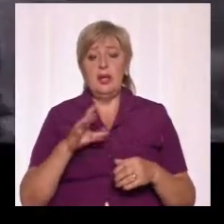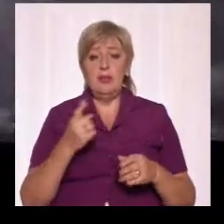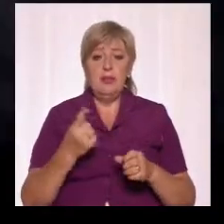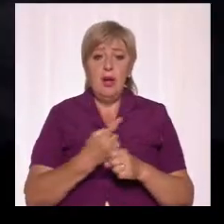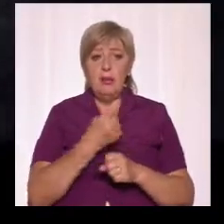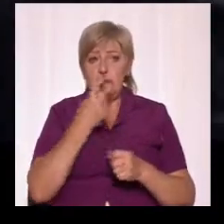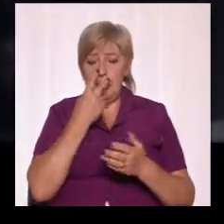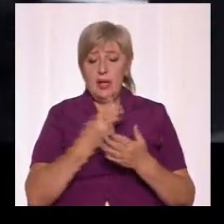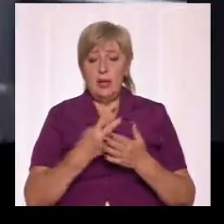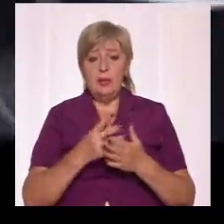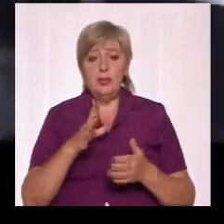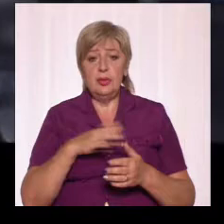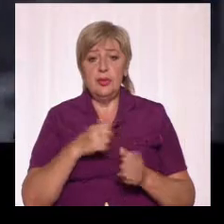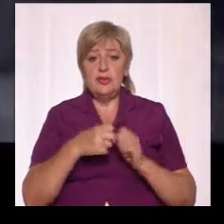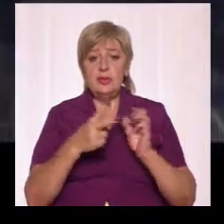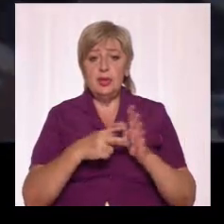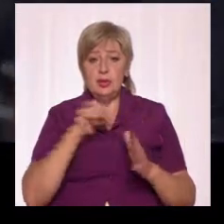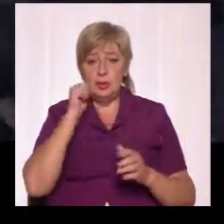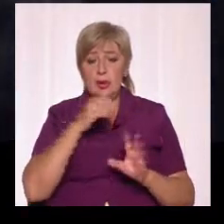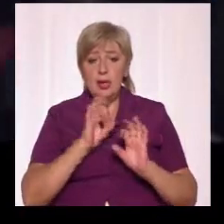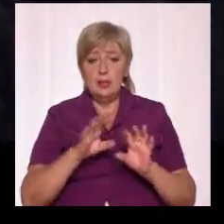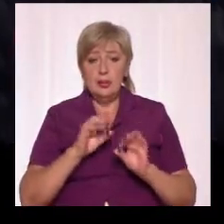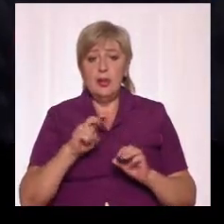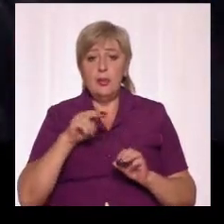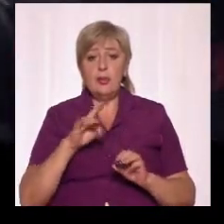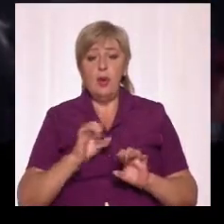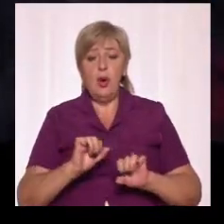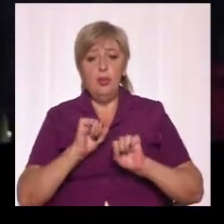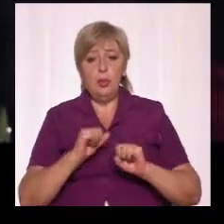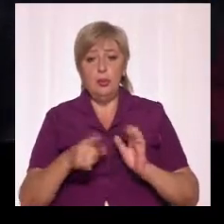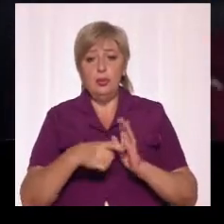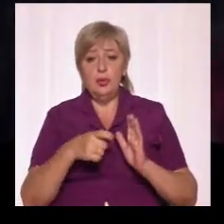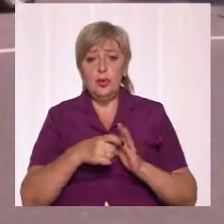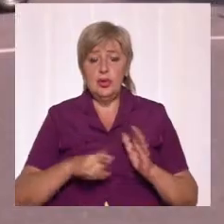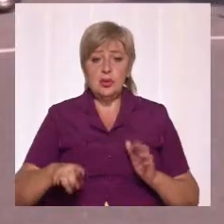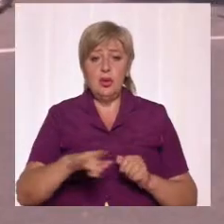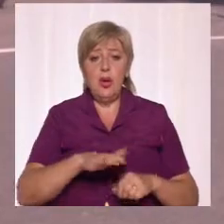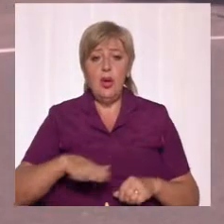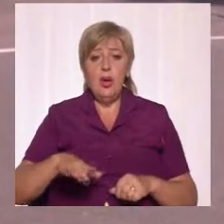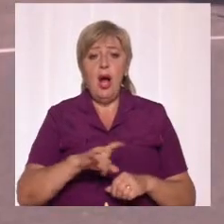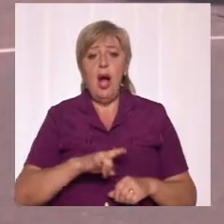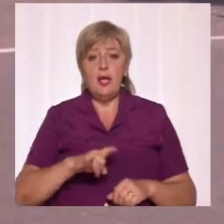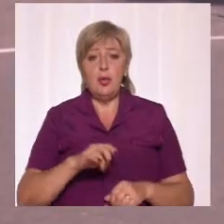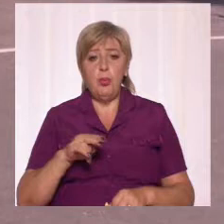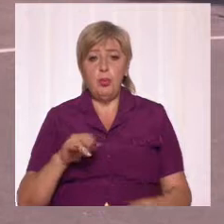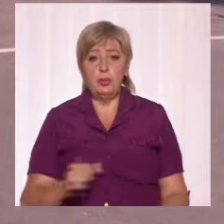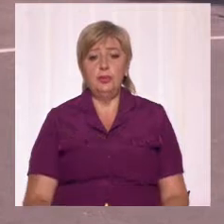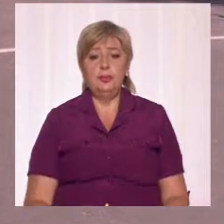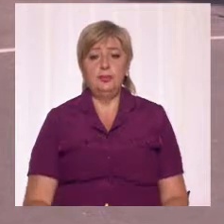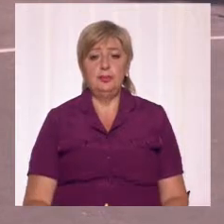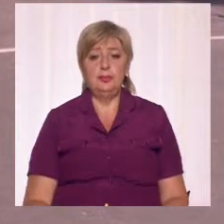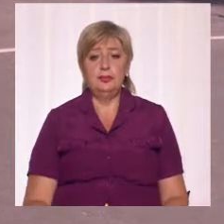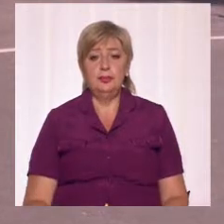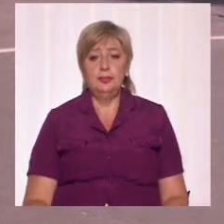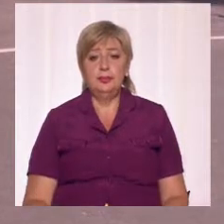року. Він розповідає про оборону Донецького аеропорту під час бойових дій на Донбасі. Анатолій Івченко, Роман Бондар.